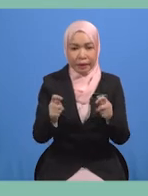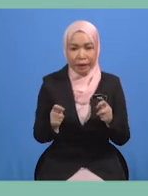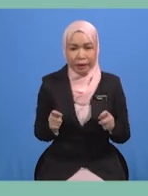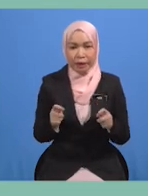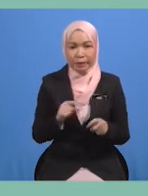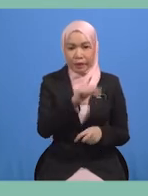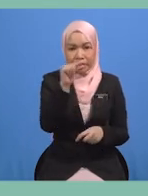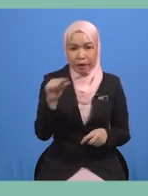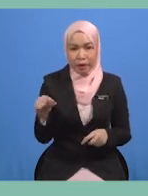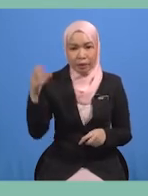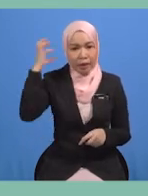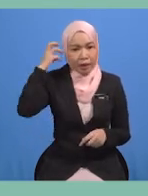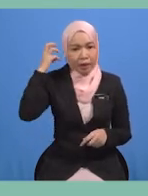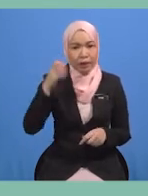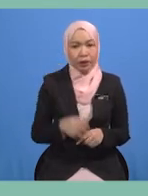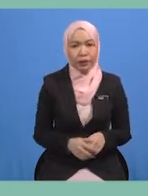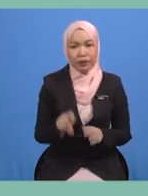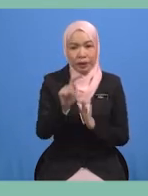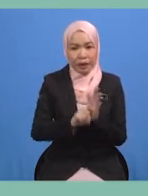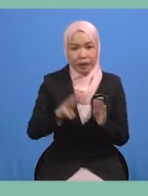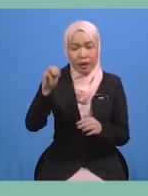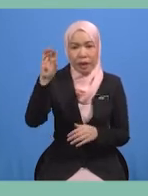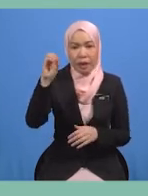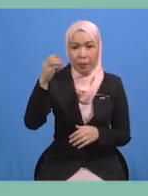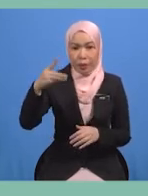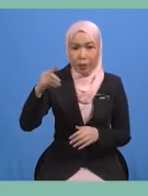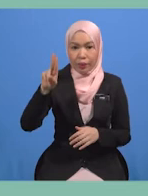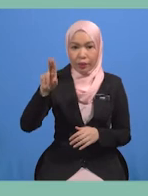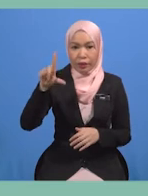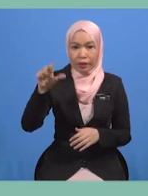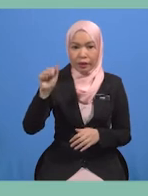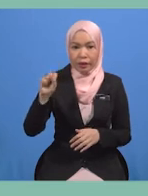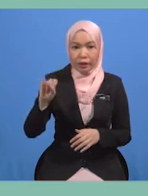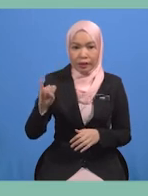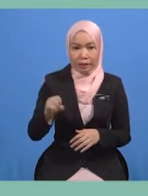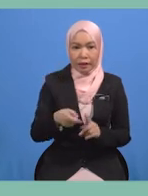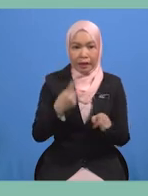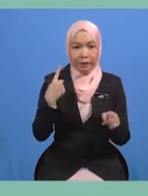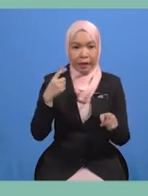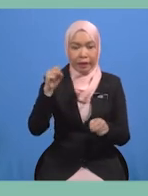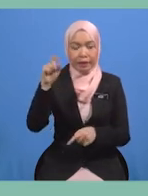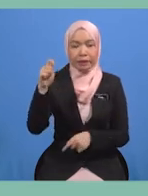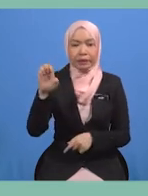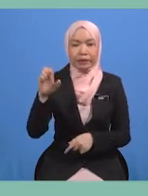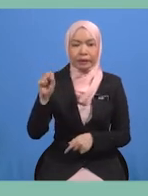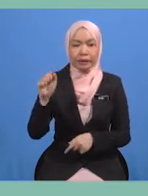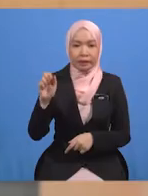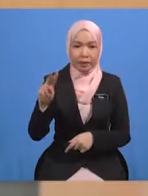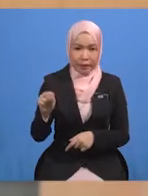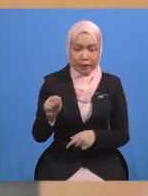menerima gelombang radio termodulasi daripada stesen.